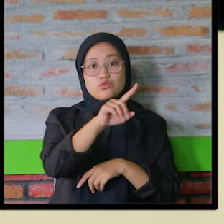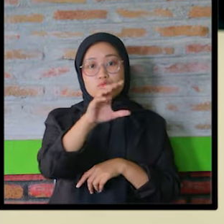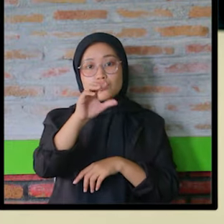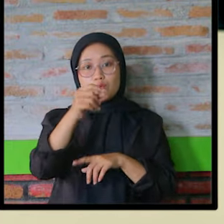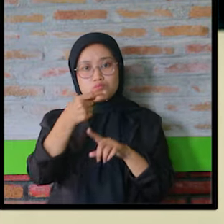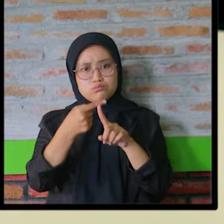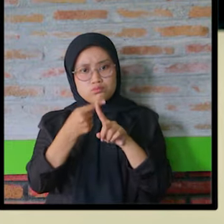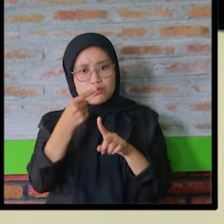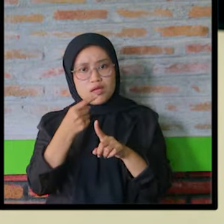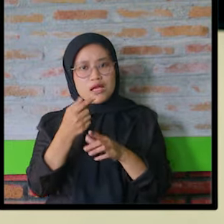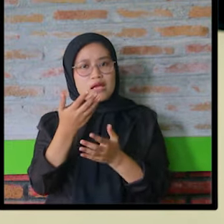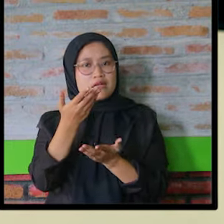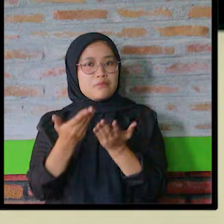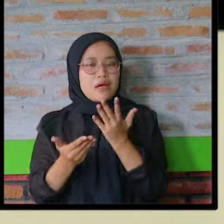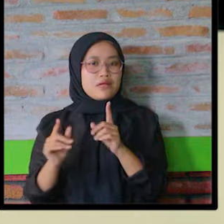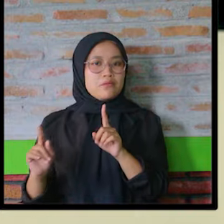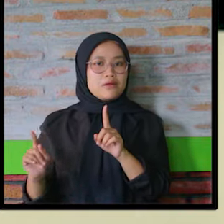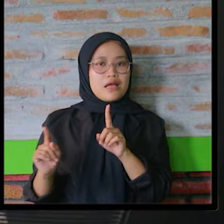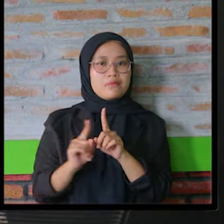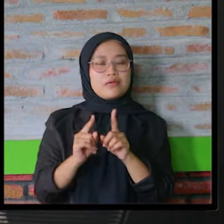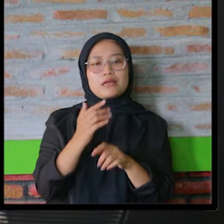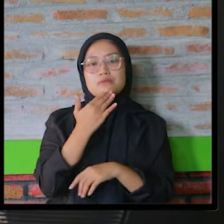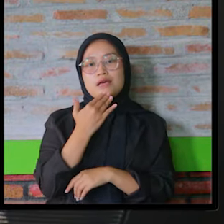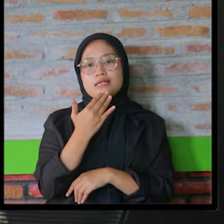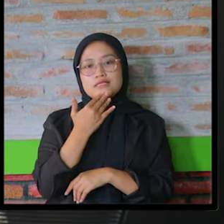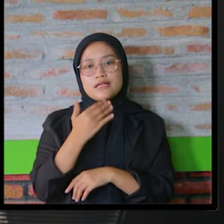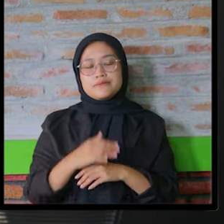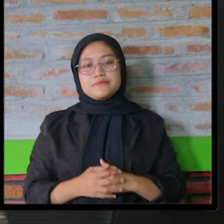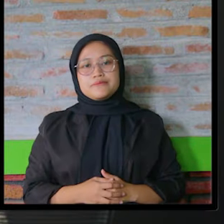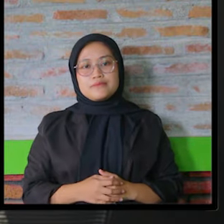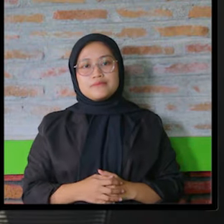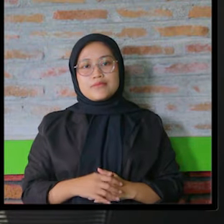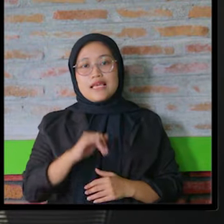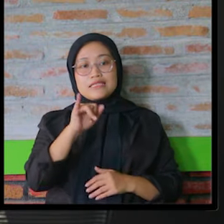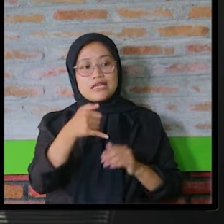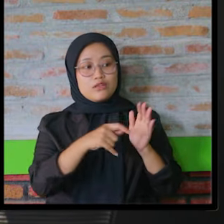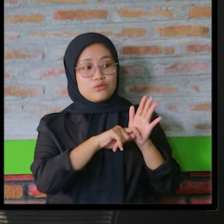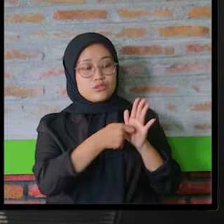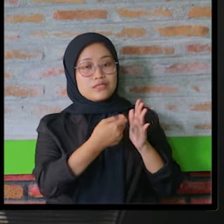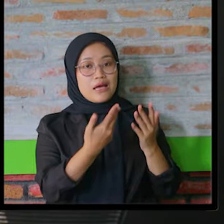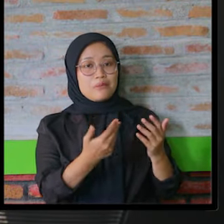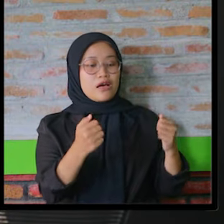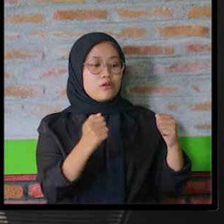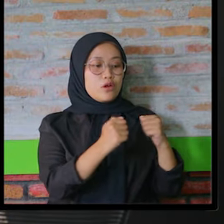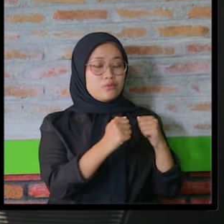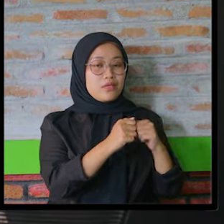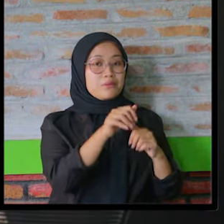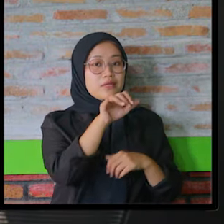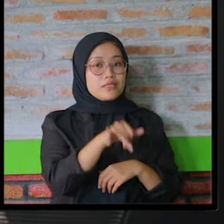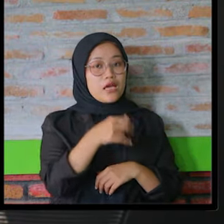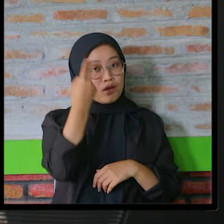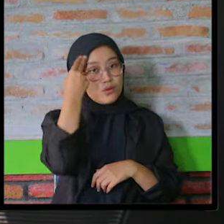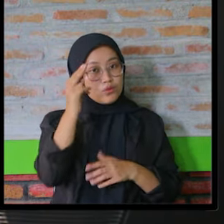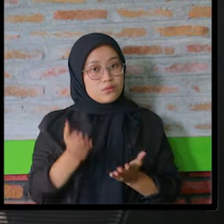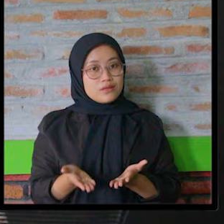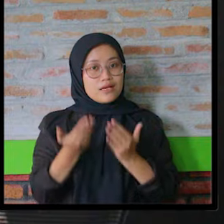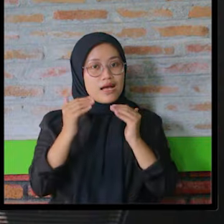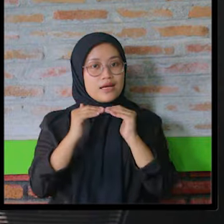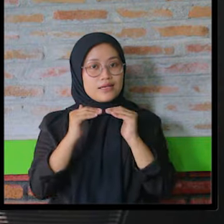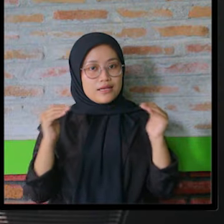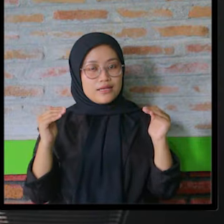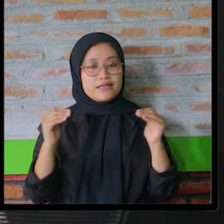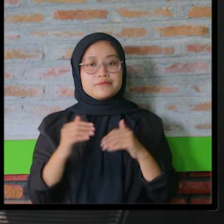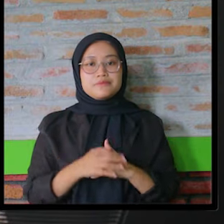pendampingan biasa gitu he jadi kuncinya tadi komitmen ya Bu ya untuk menegakkan keadilan Iya dan